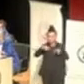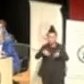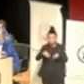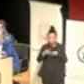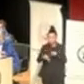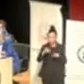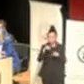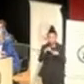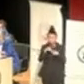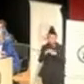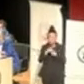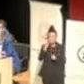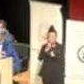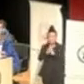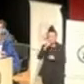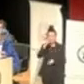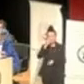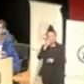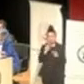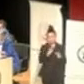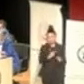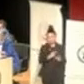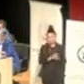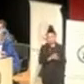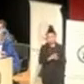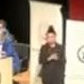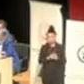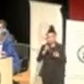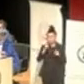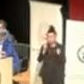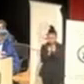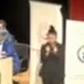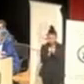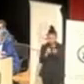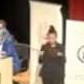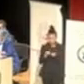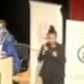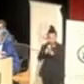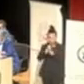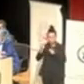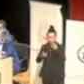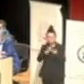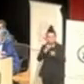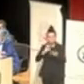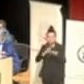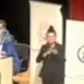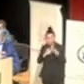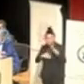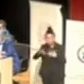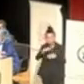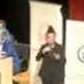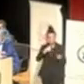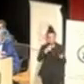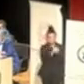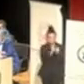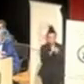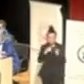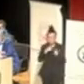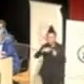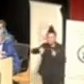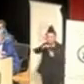bu oturumda genel müdürlüğümüz de birlikte çalıştığımız görev arkadaşlarımızla birlikte sizlere